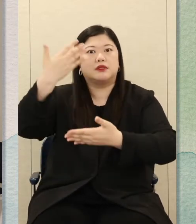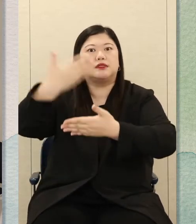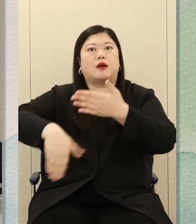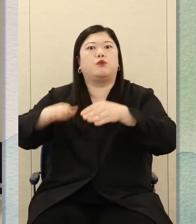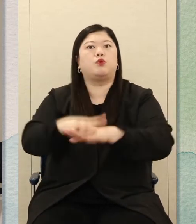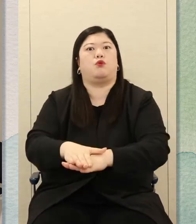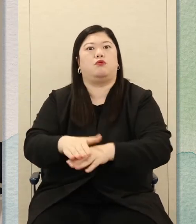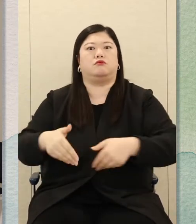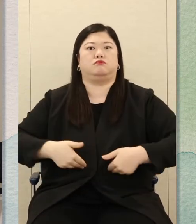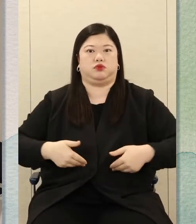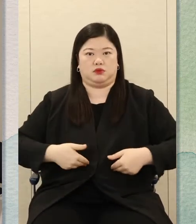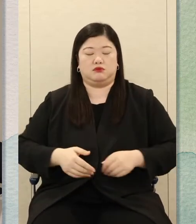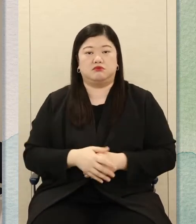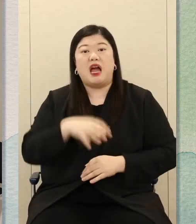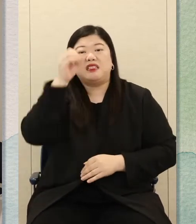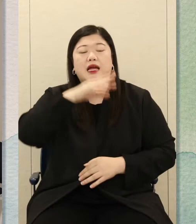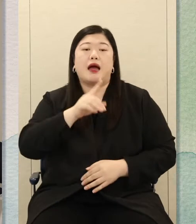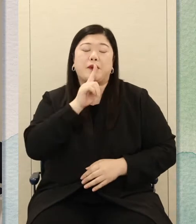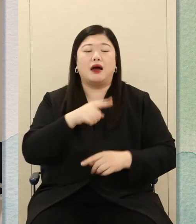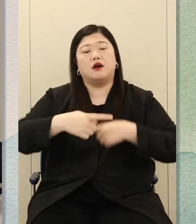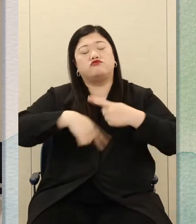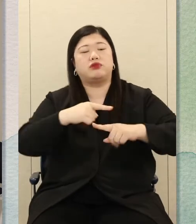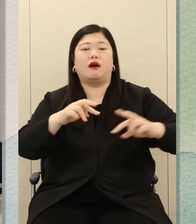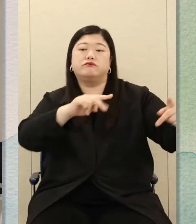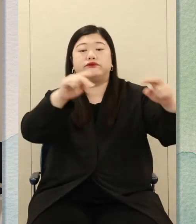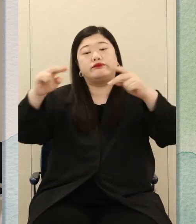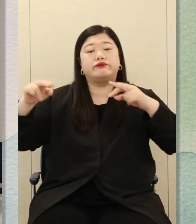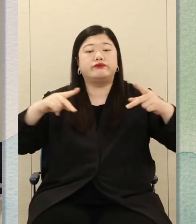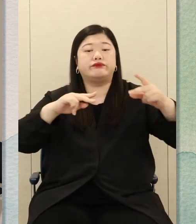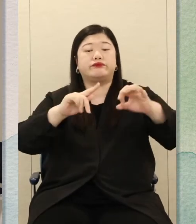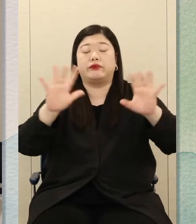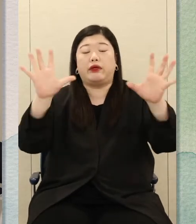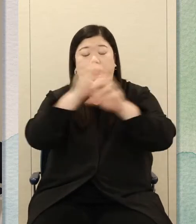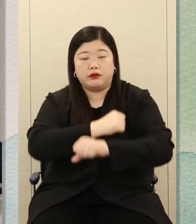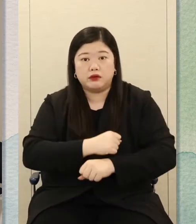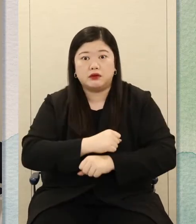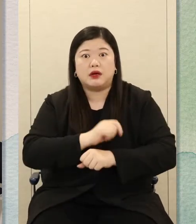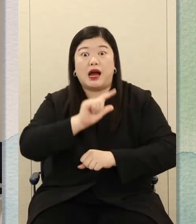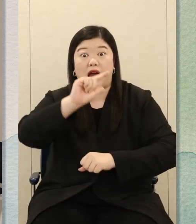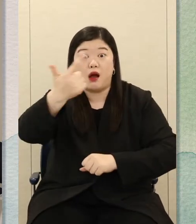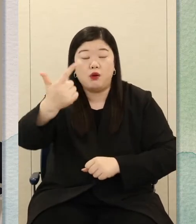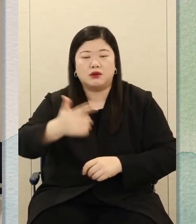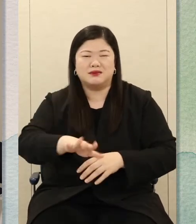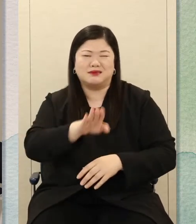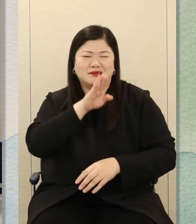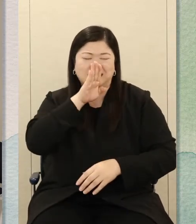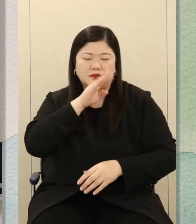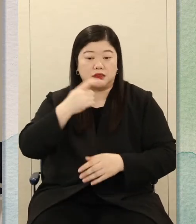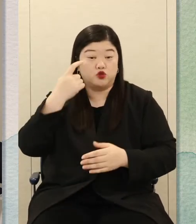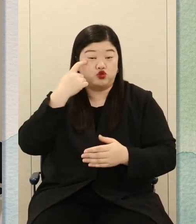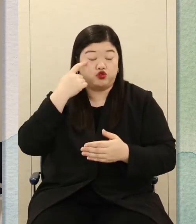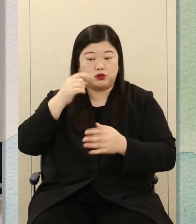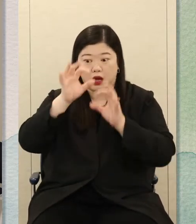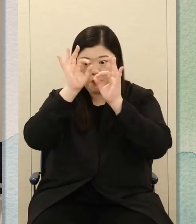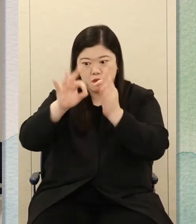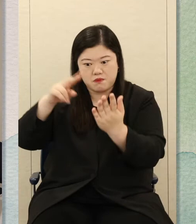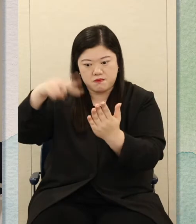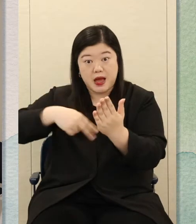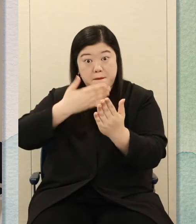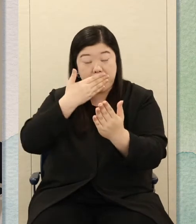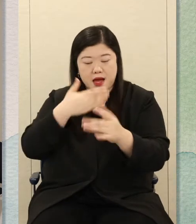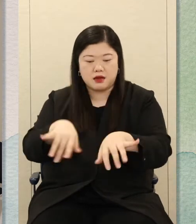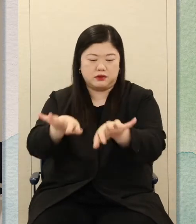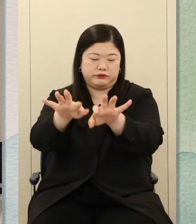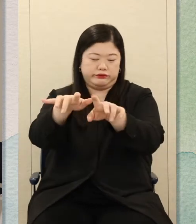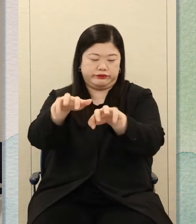내가 무슨 얘기 나눴다. 예, 이거를 아주 짤막하게라도 정리해가지고 예, 매주 저거를 서기를 정해서